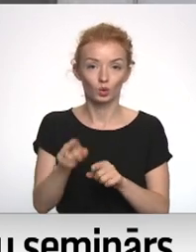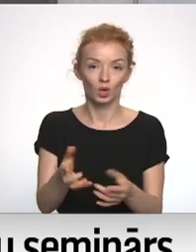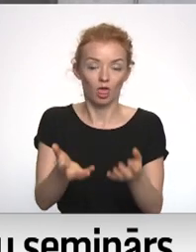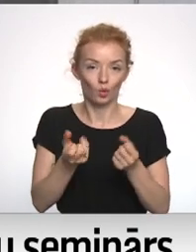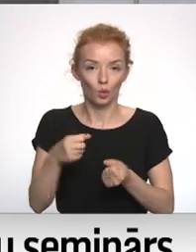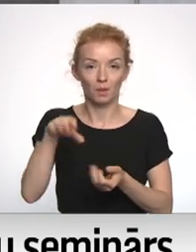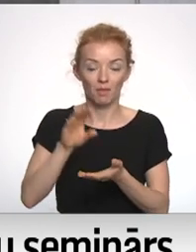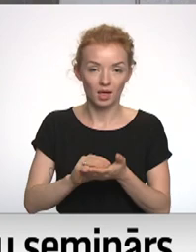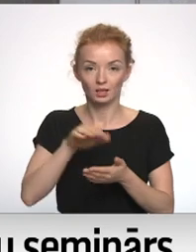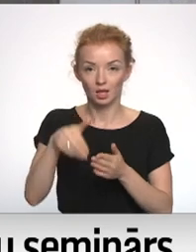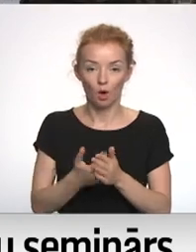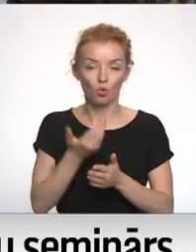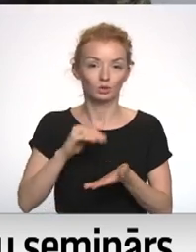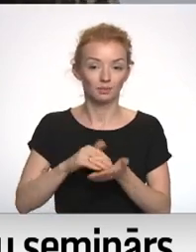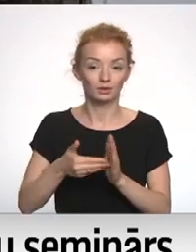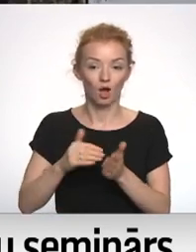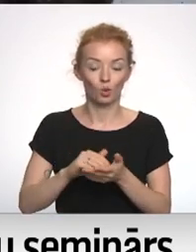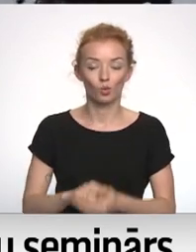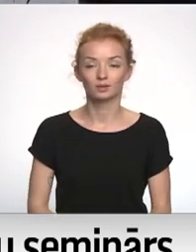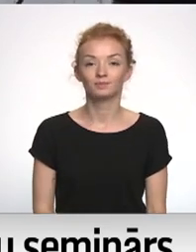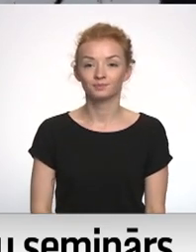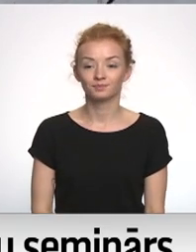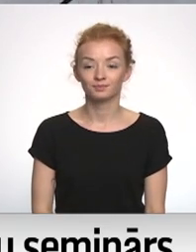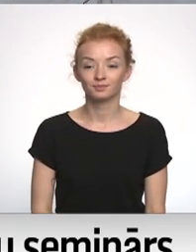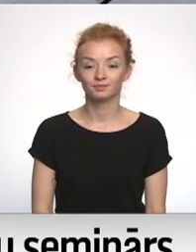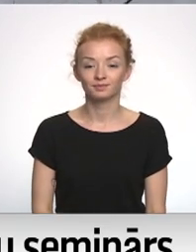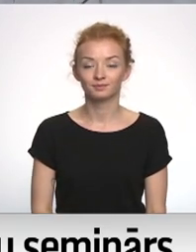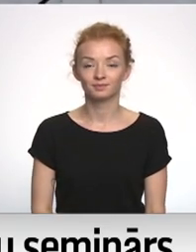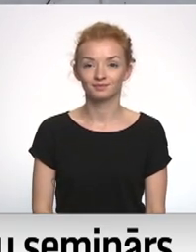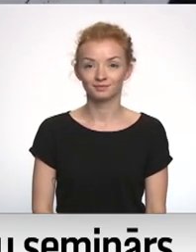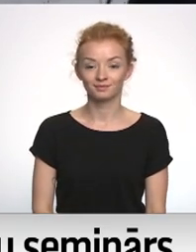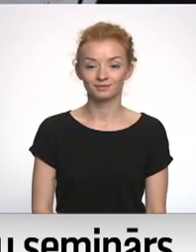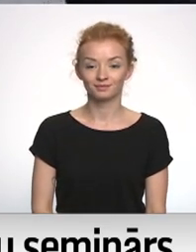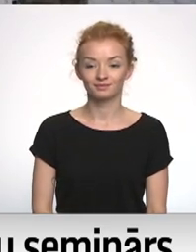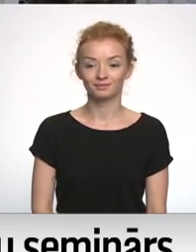pieredzi netipiskos apstākļos. Sanita Liepiņa, Ģirds Grenovics, TV9 pakalni.